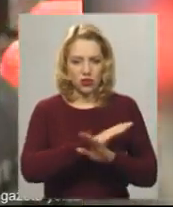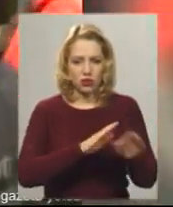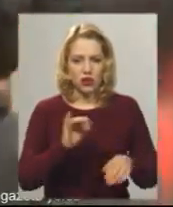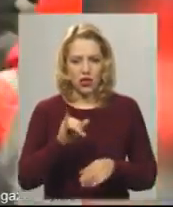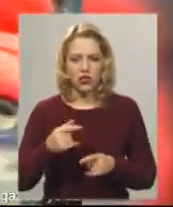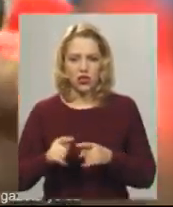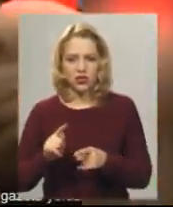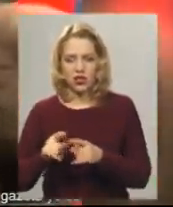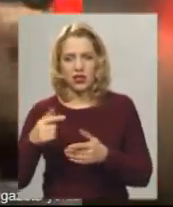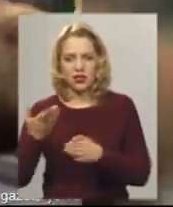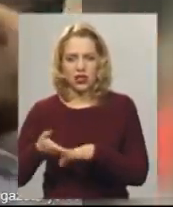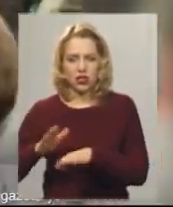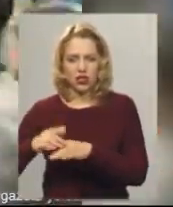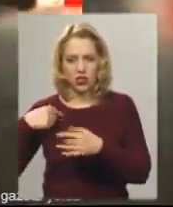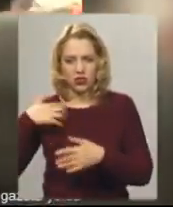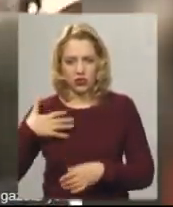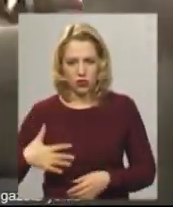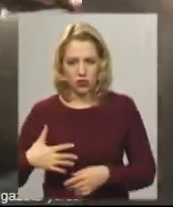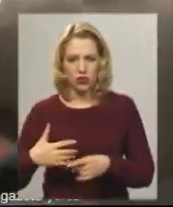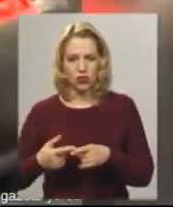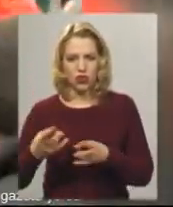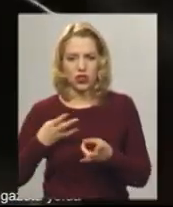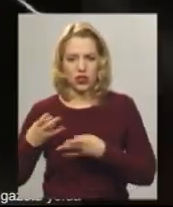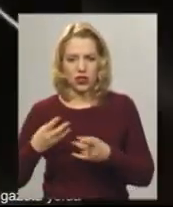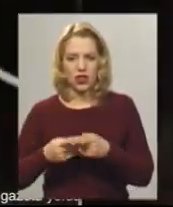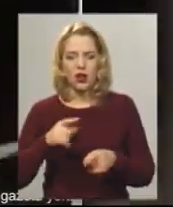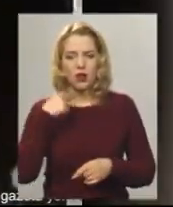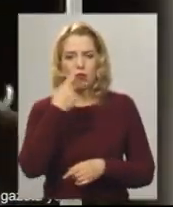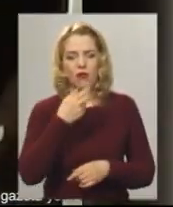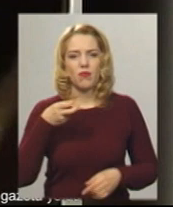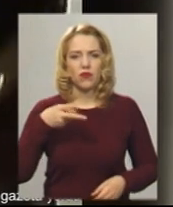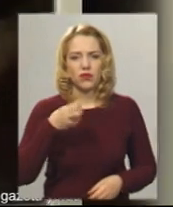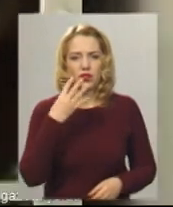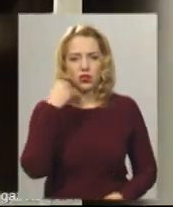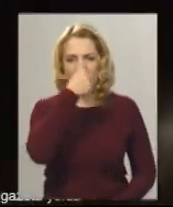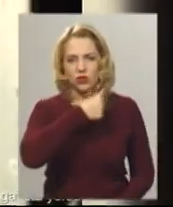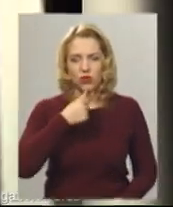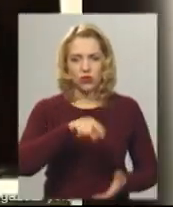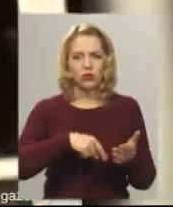тяжке цілесне ушкодження. Йдеться про події 19 лютого 2014 року у Хмельницькому.